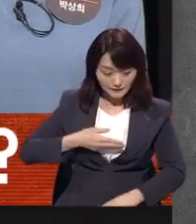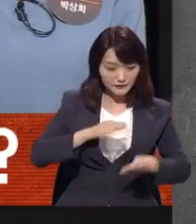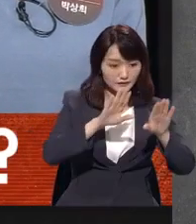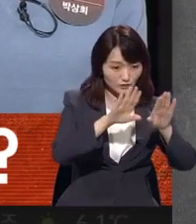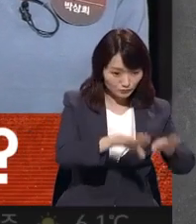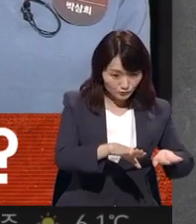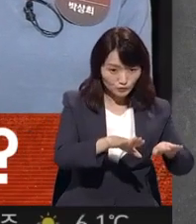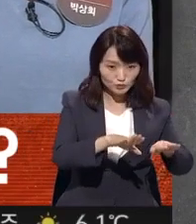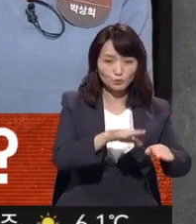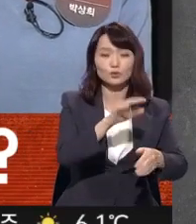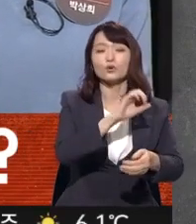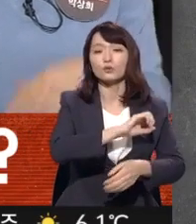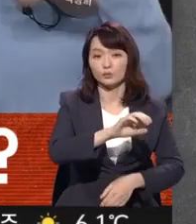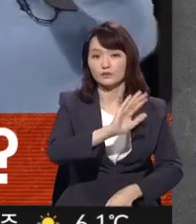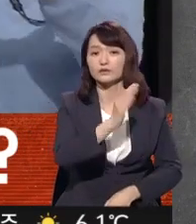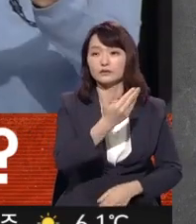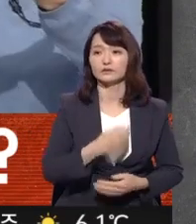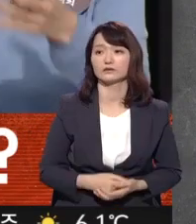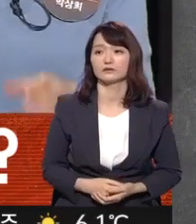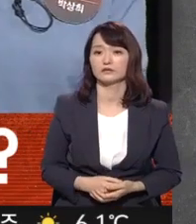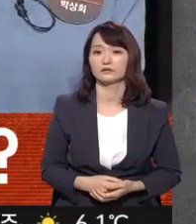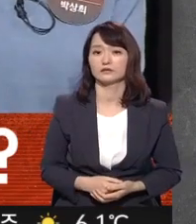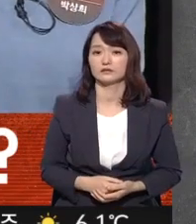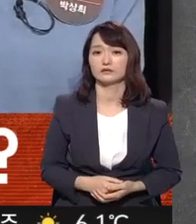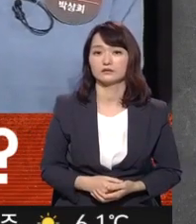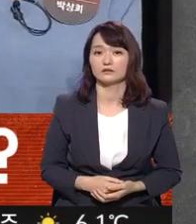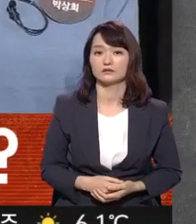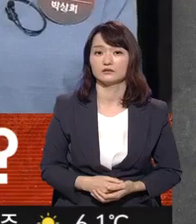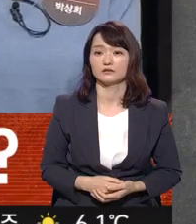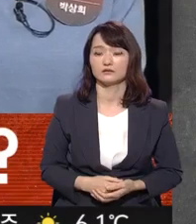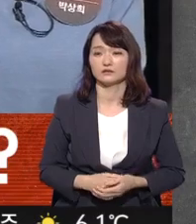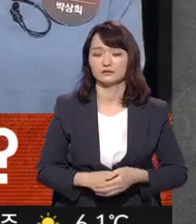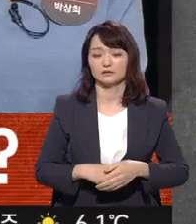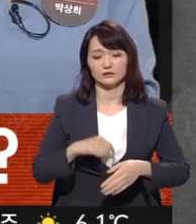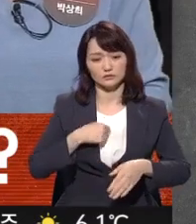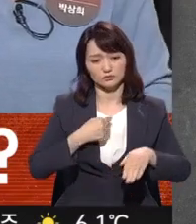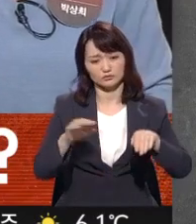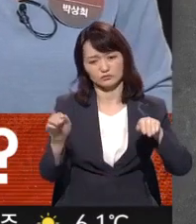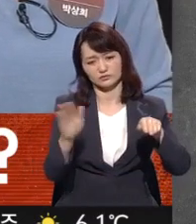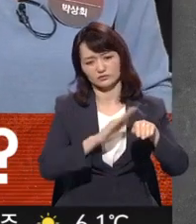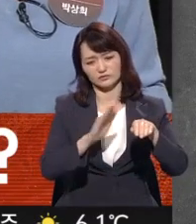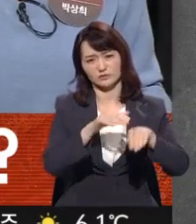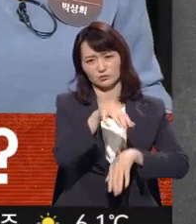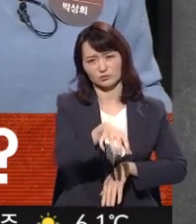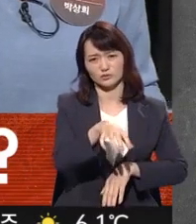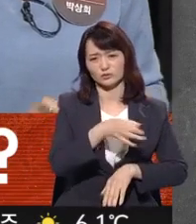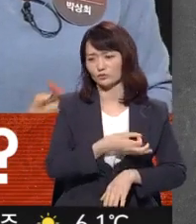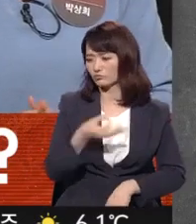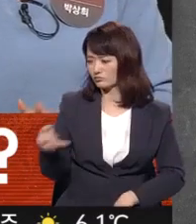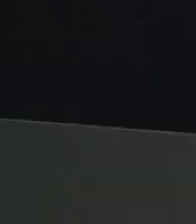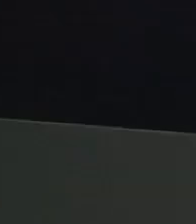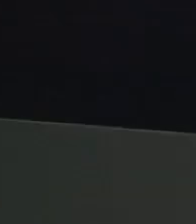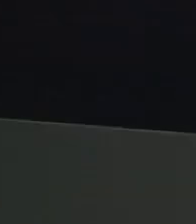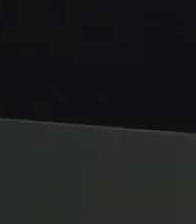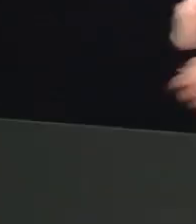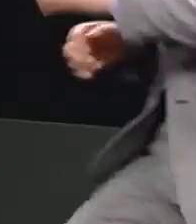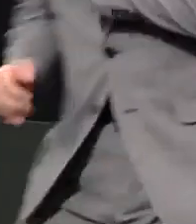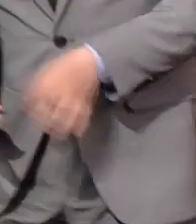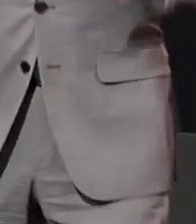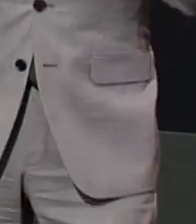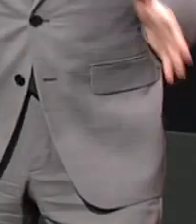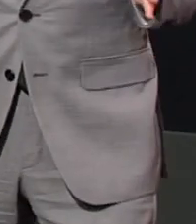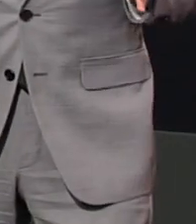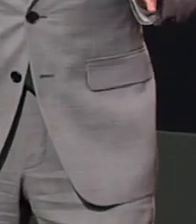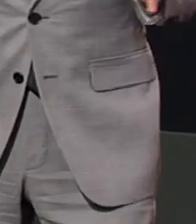근데 저렇게 버리면 세차장에서 저 금액을 물으란 얘긴데 좀 너무 양심 불량이네요 아유 진짜 참